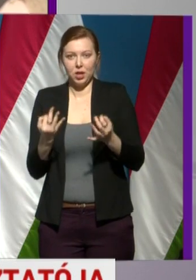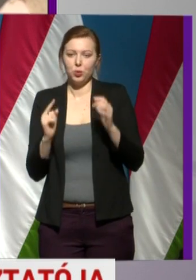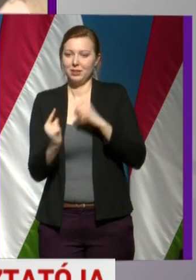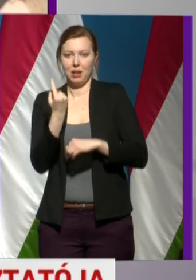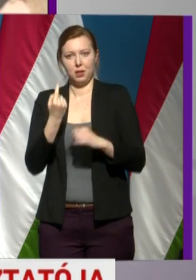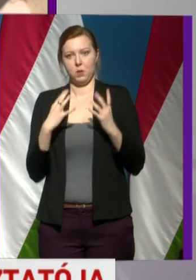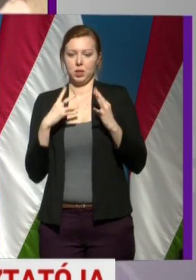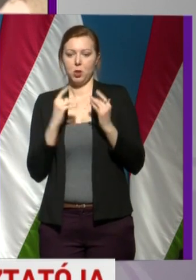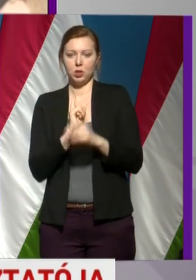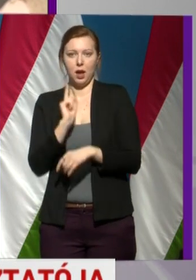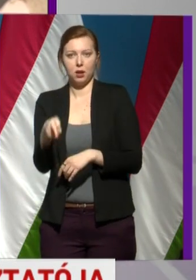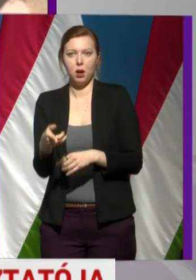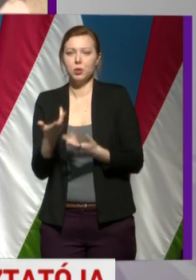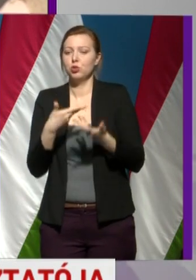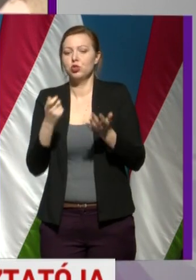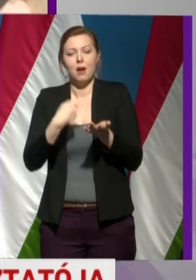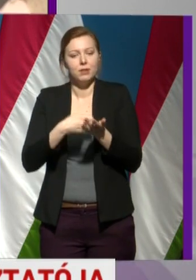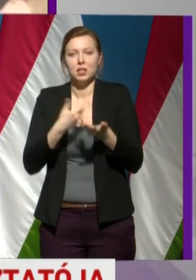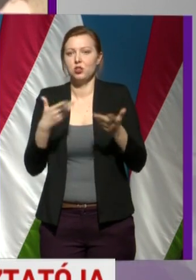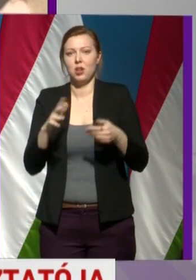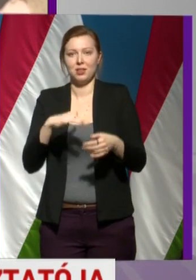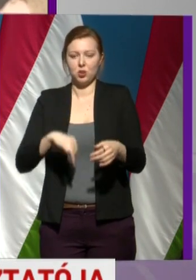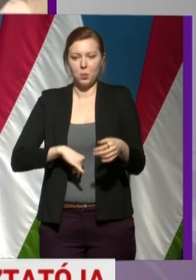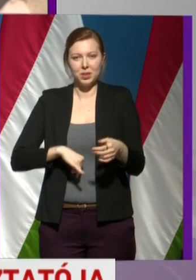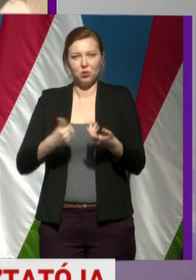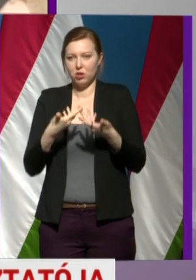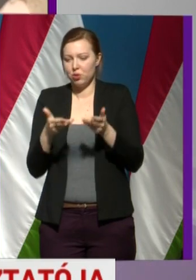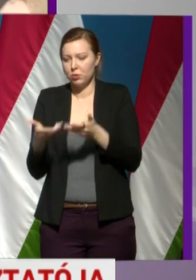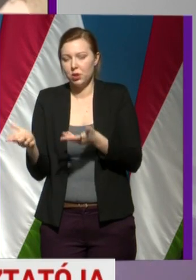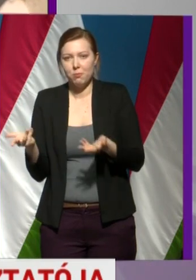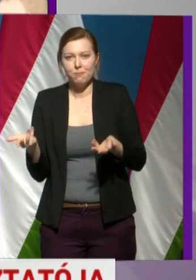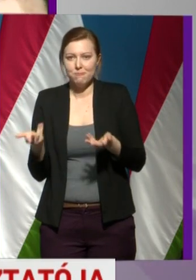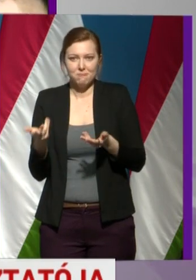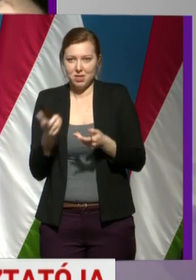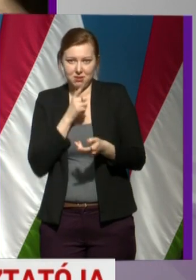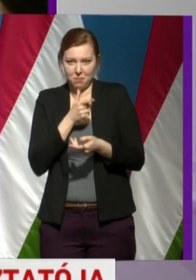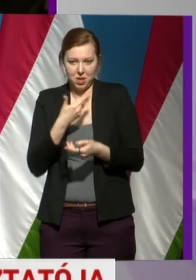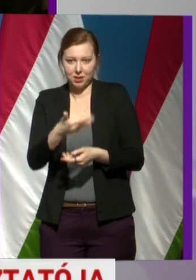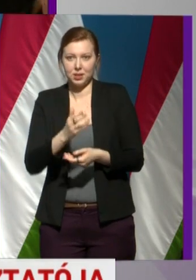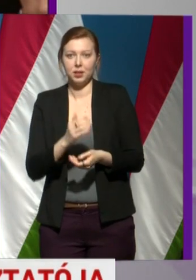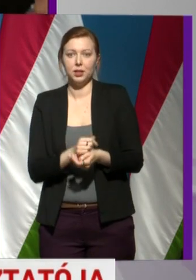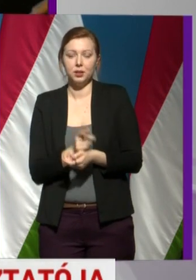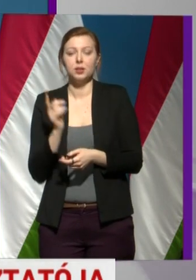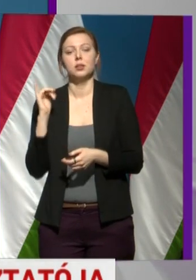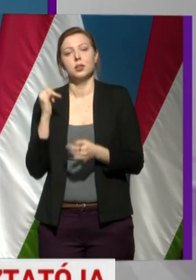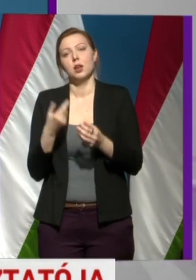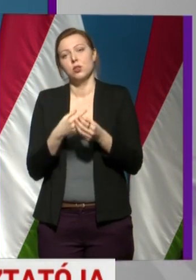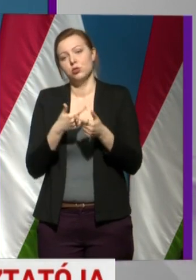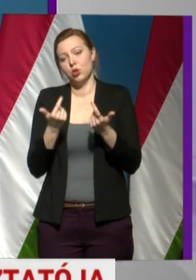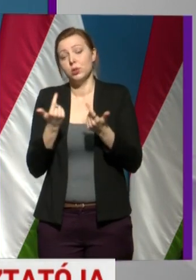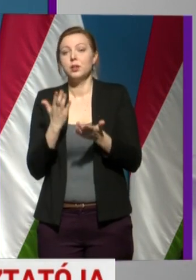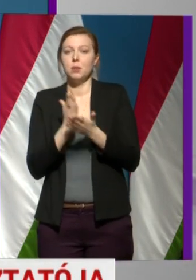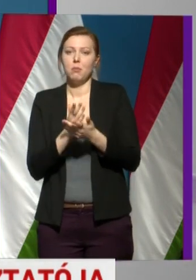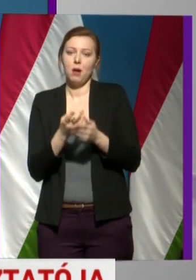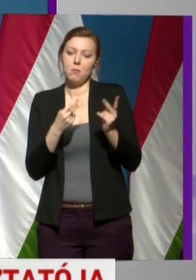rendkívüli szabadságra menjenek, amikor se fizetése, társadalombiztosítás nem jár majd nekik? Ugye a sajtótájékoztatón már